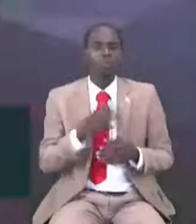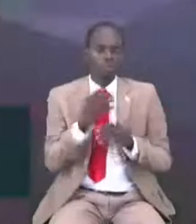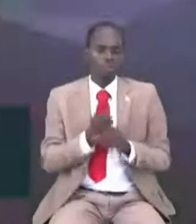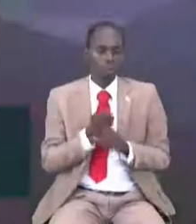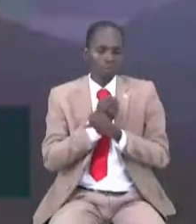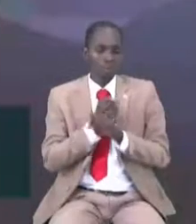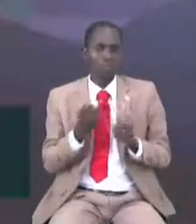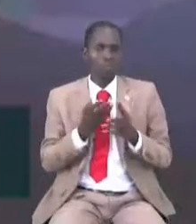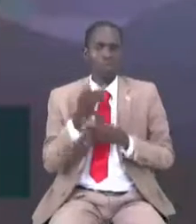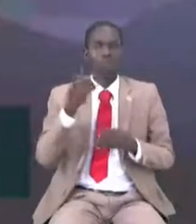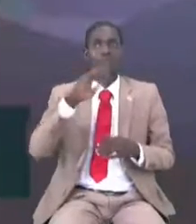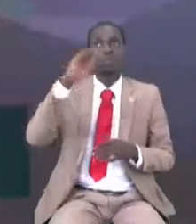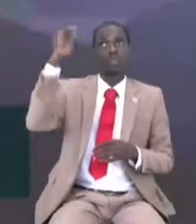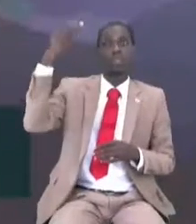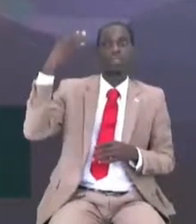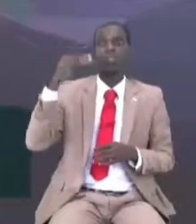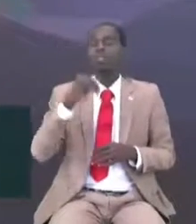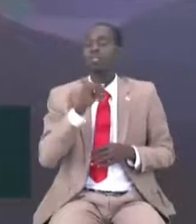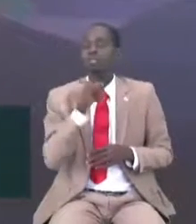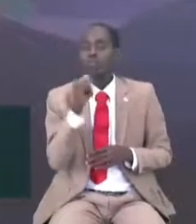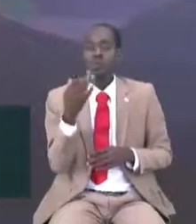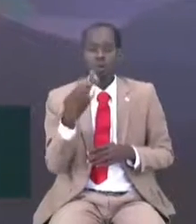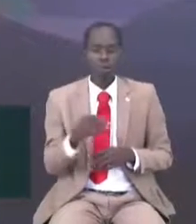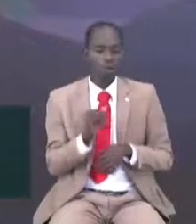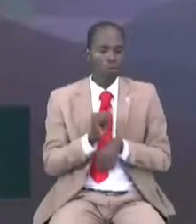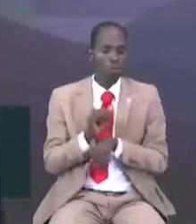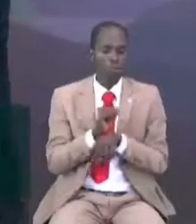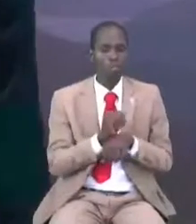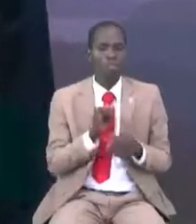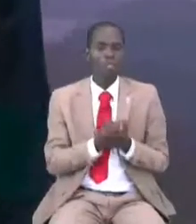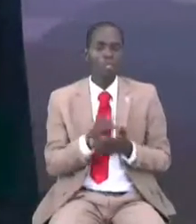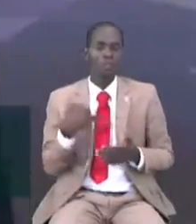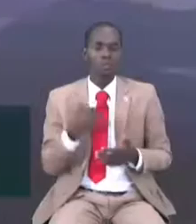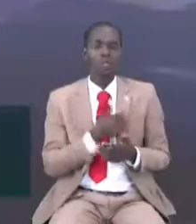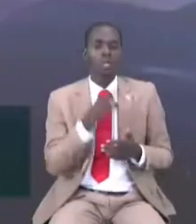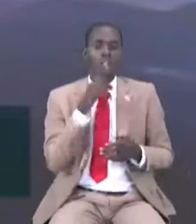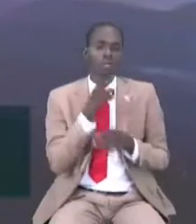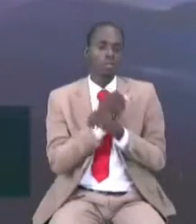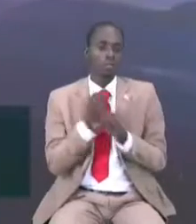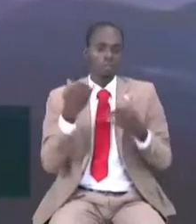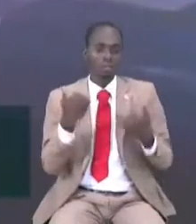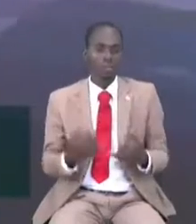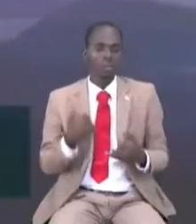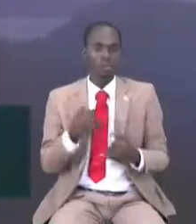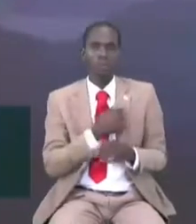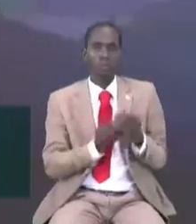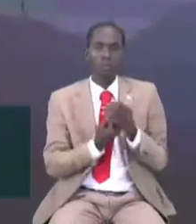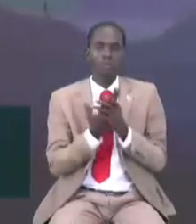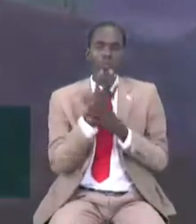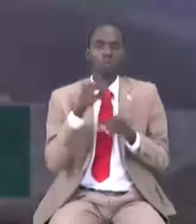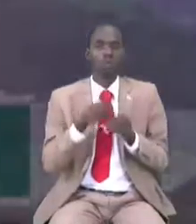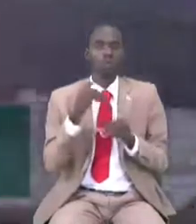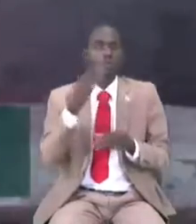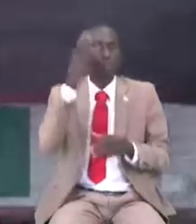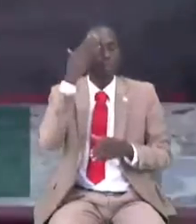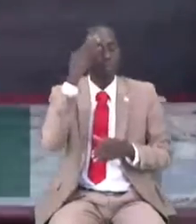là. Maintenant, nous croissons dans la connaissance, dans la compréhension, dans l'appréciation de cette grâce de